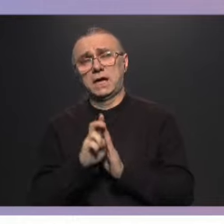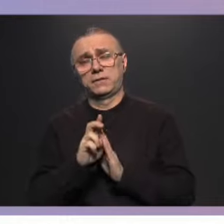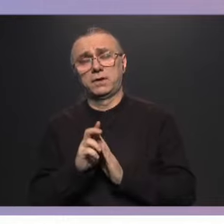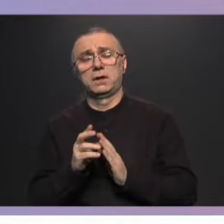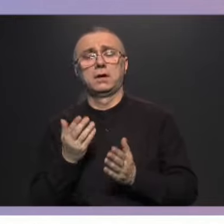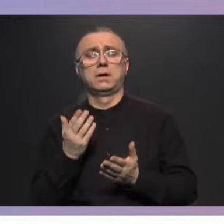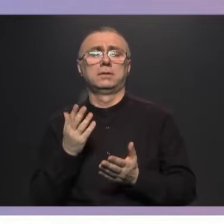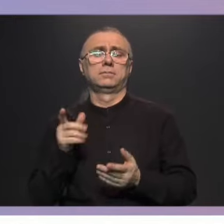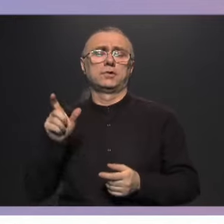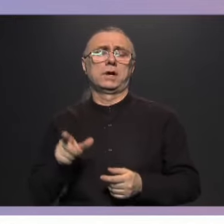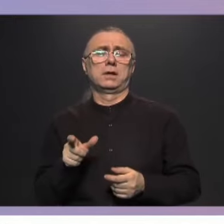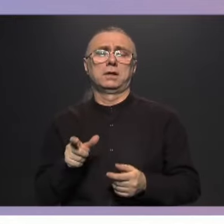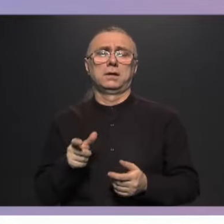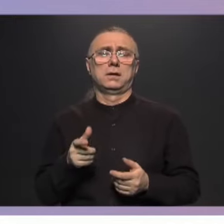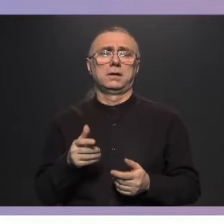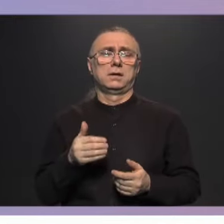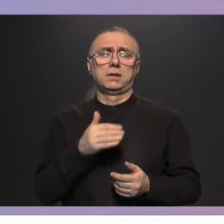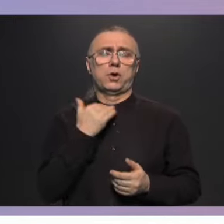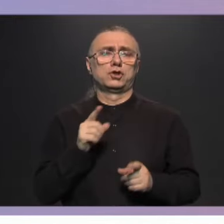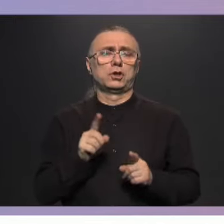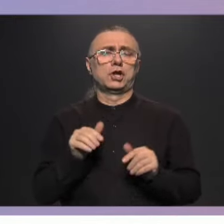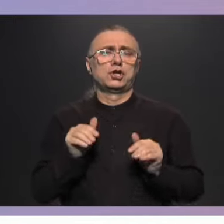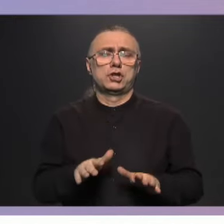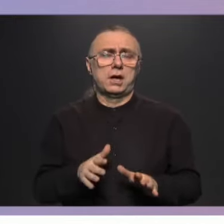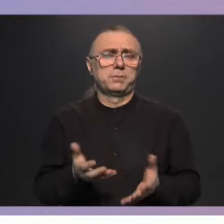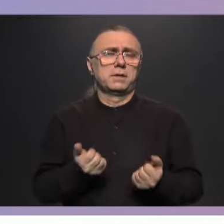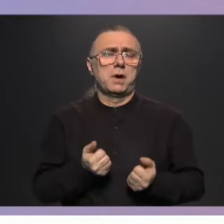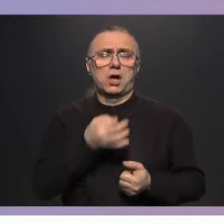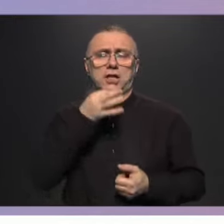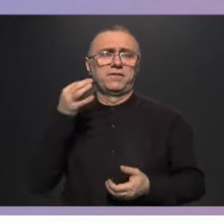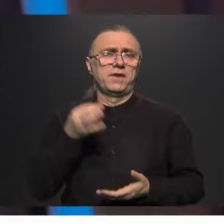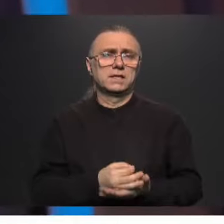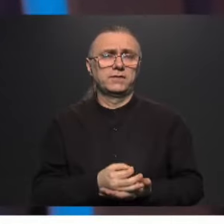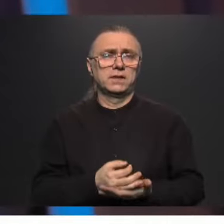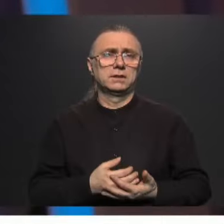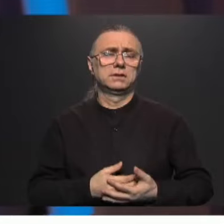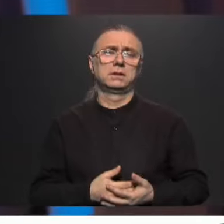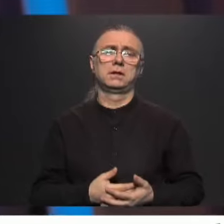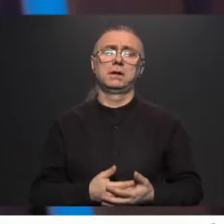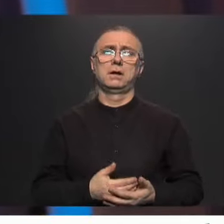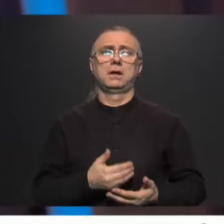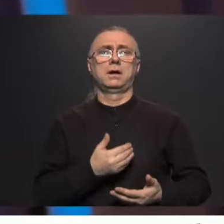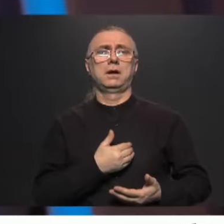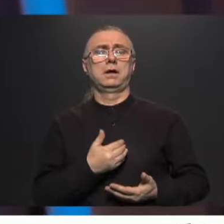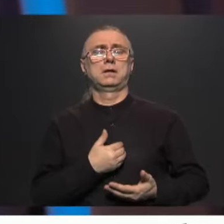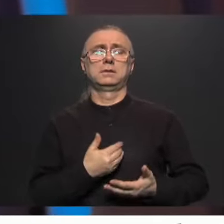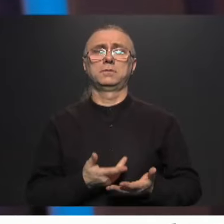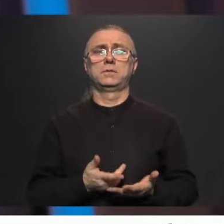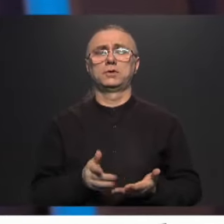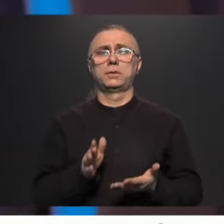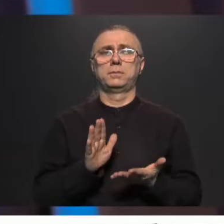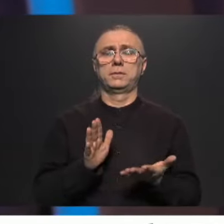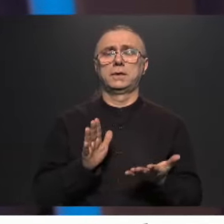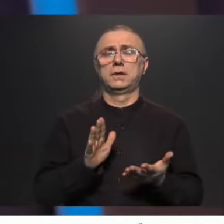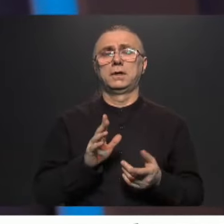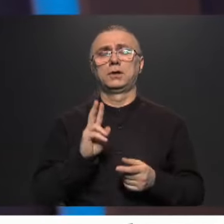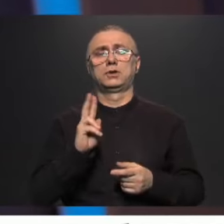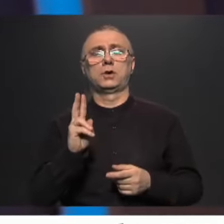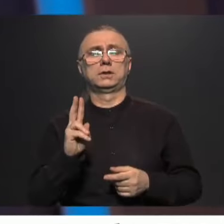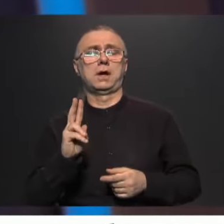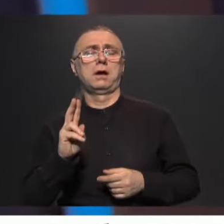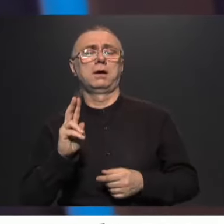принимать на себя какое-то решение, какую-то ответственность и обязанности мы не хотим. Мы хотим, чтобы вот дяденька нам все сказал с